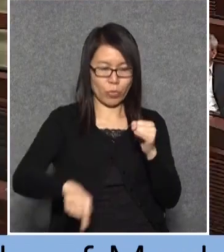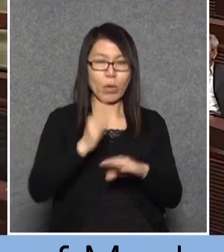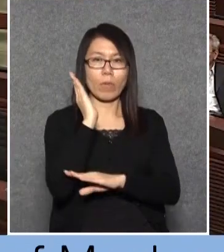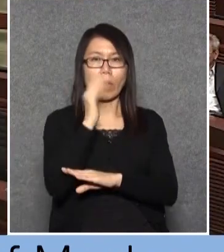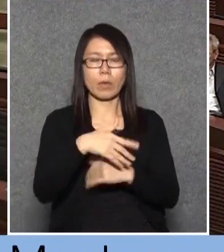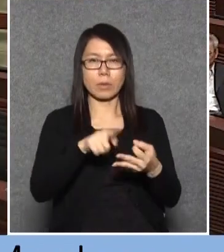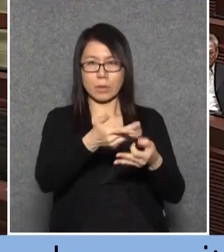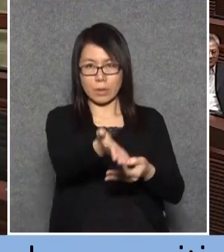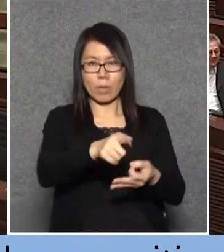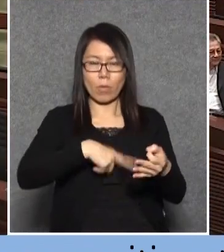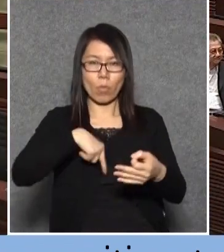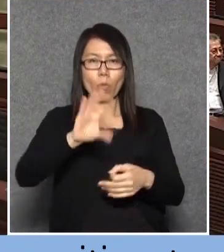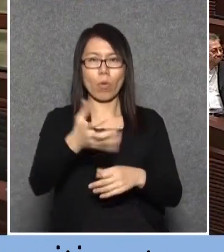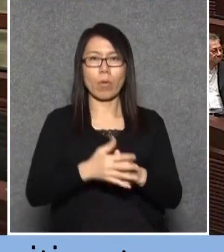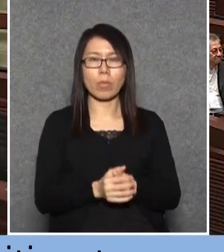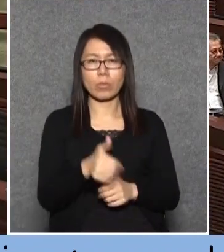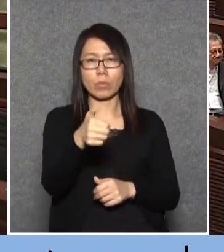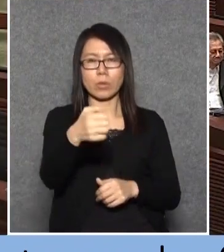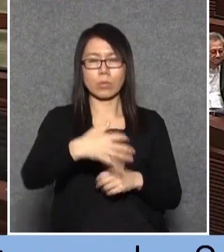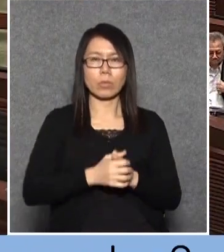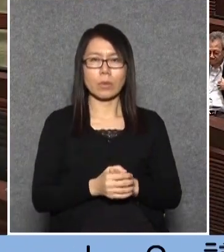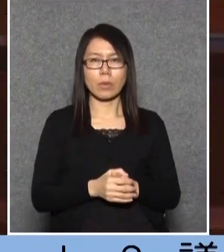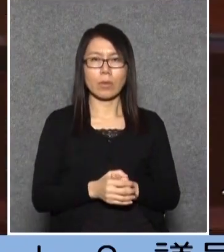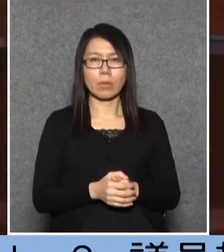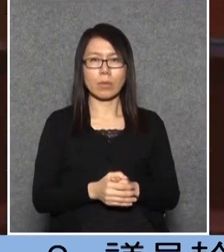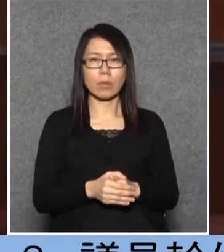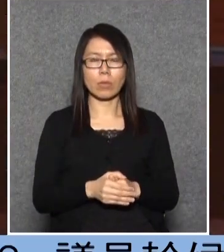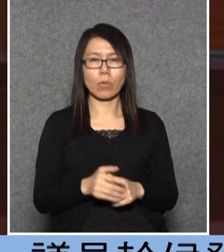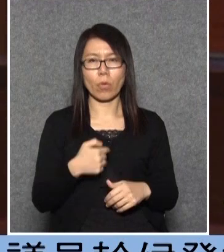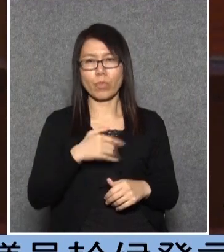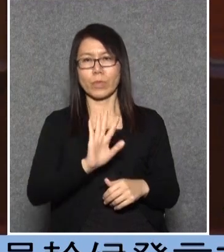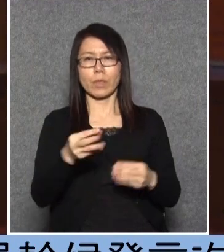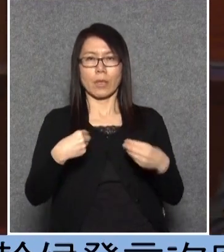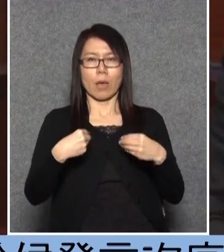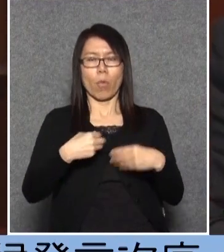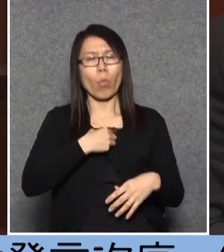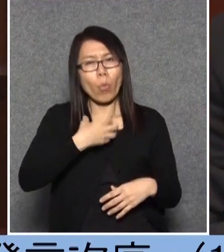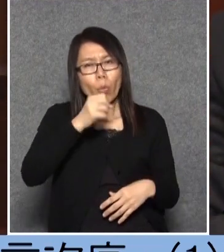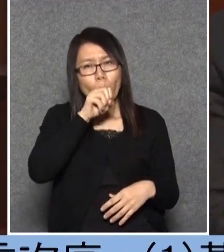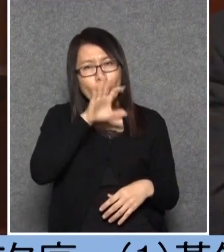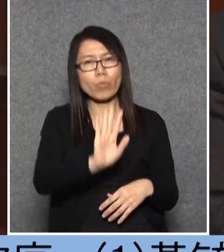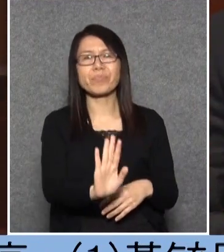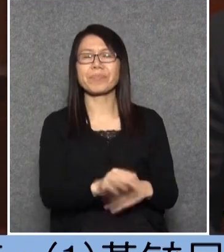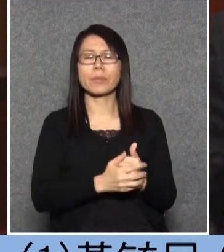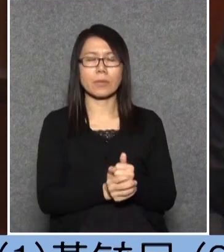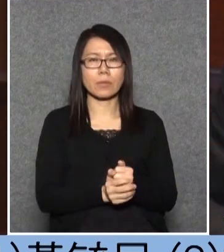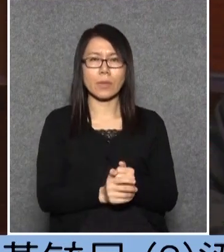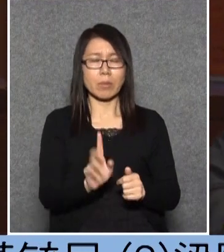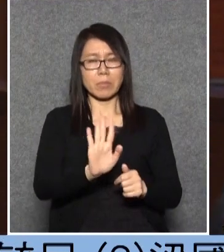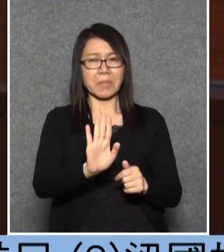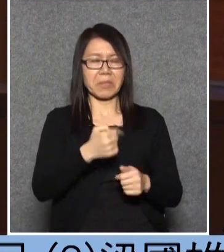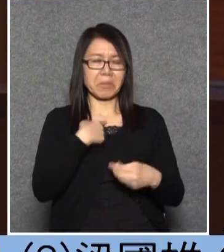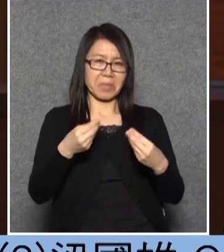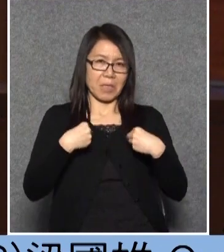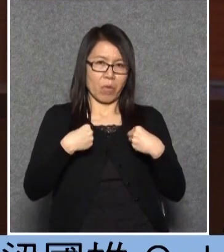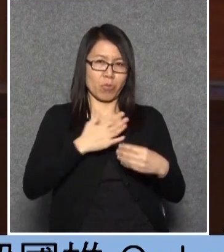黄英文议员， 多谢主席。不过我唔使你教我讲嘢，又唔需要你教我点去